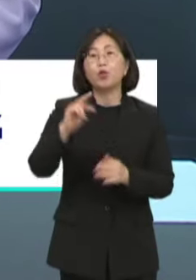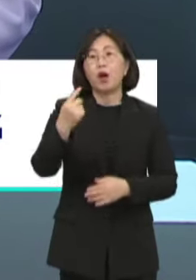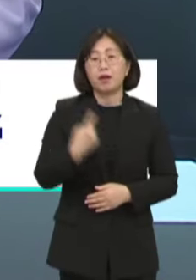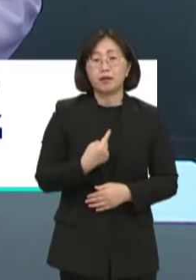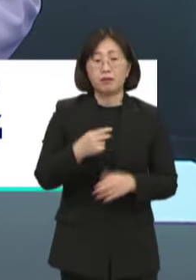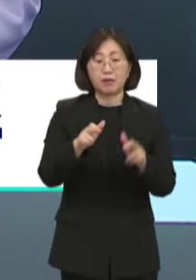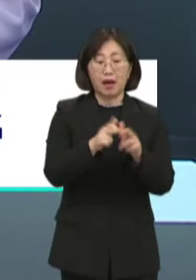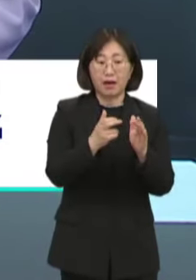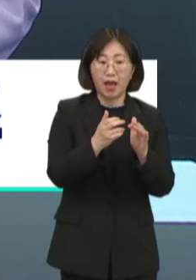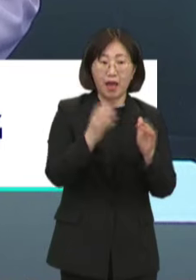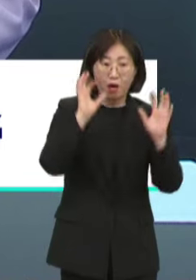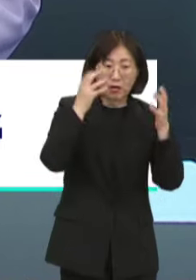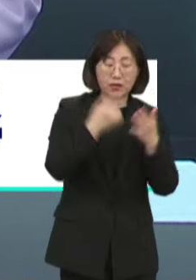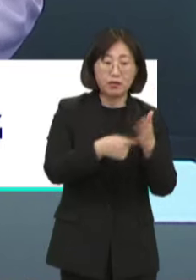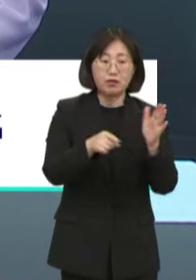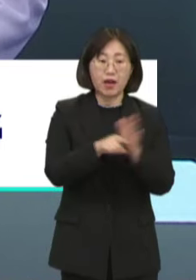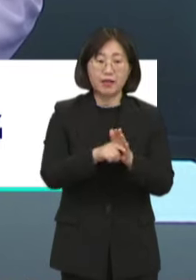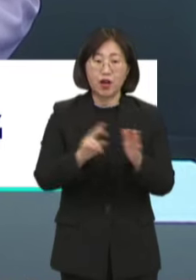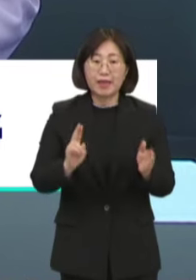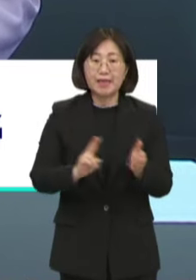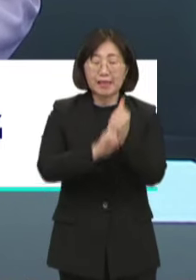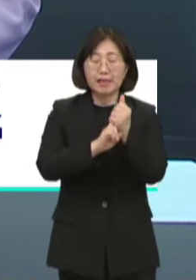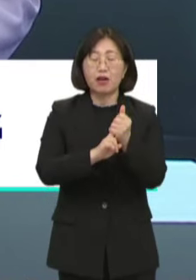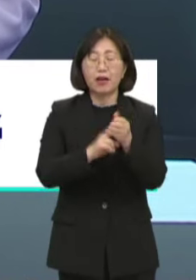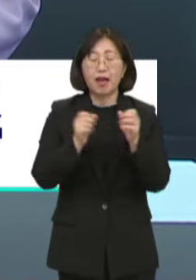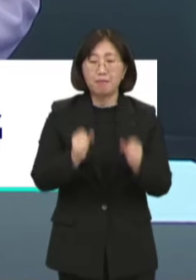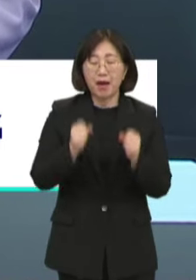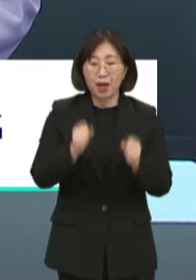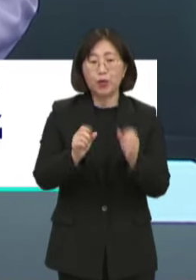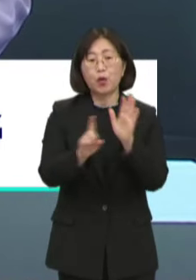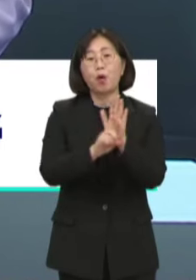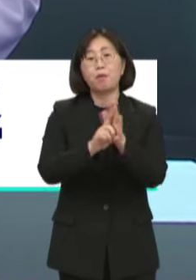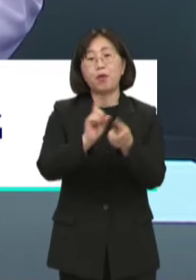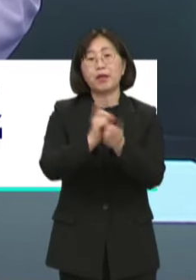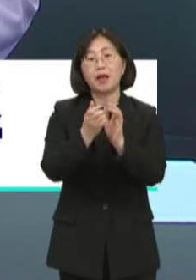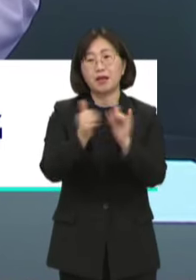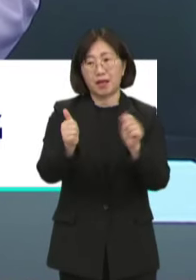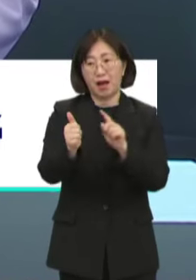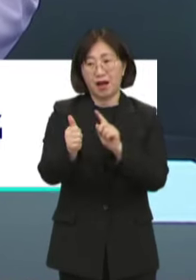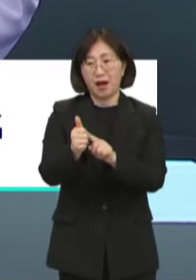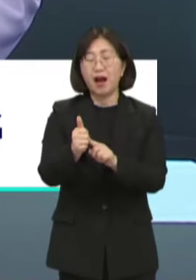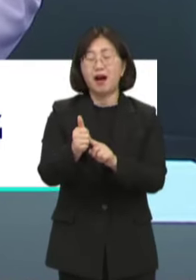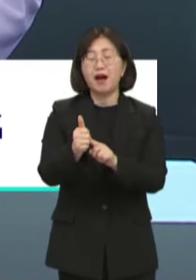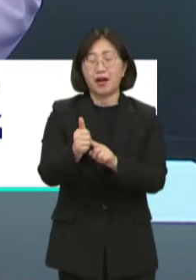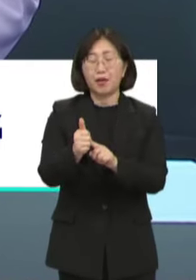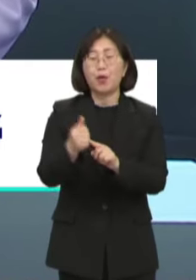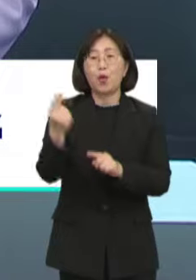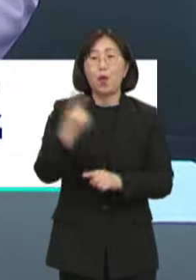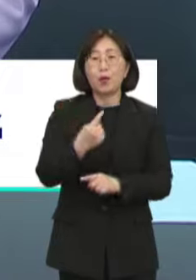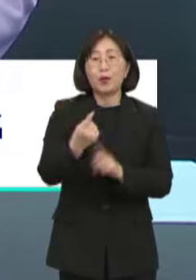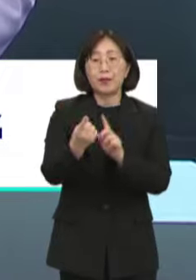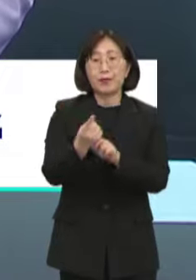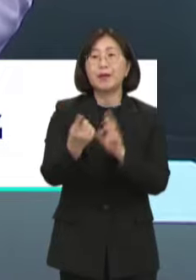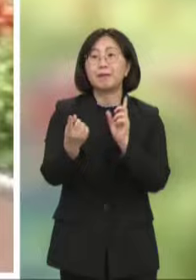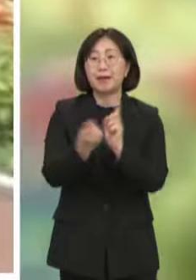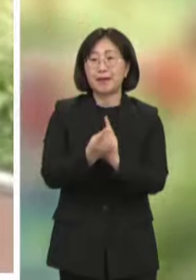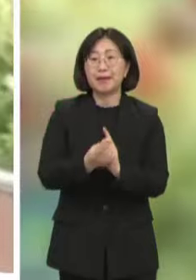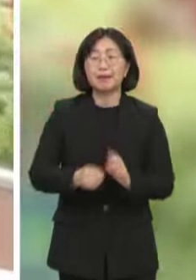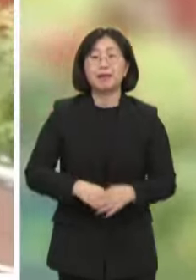장애 어린이들을 위한 기적의 마라톤 홍보대사로 나선 이봉주 선수를 양정진 기자가 만나봤습니다.